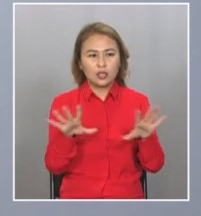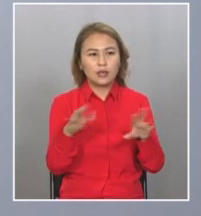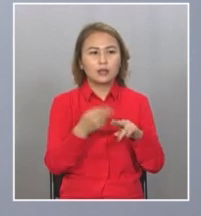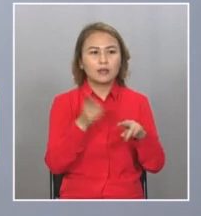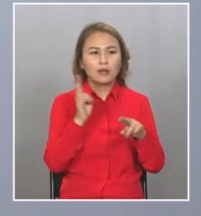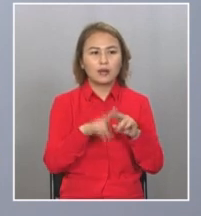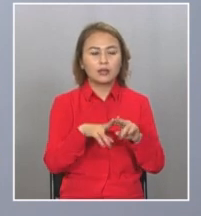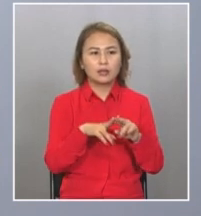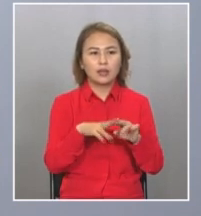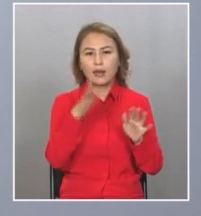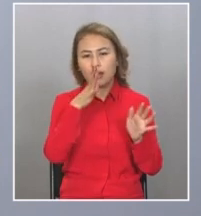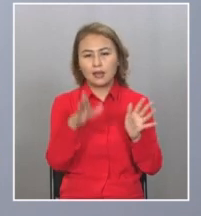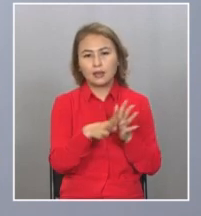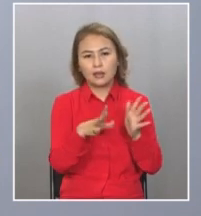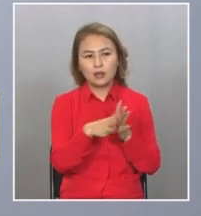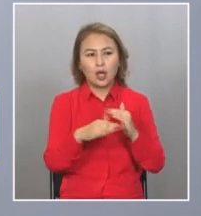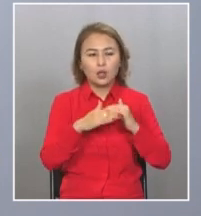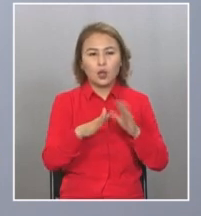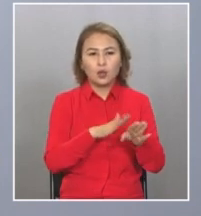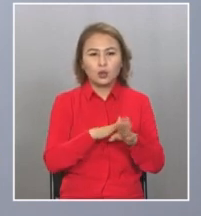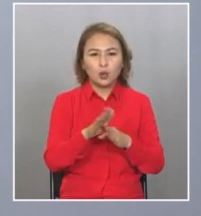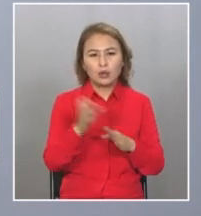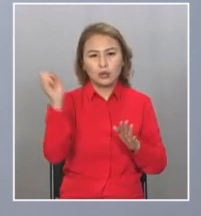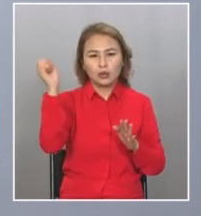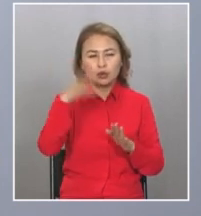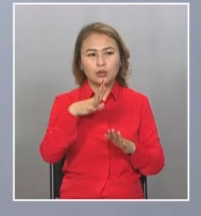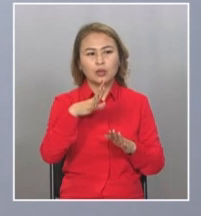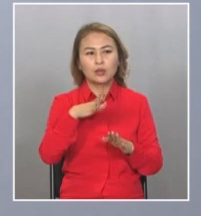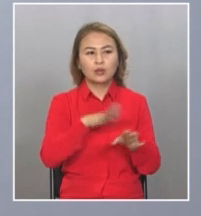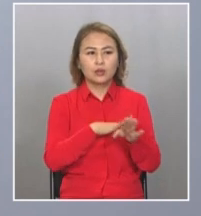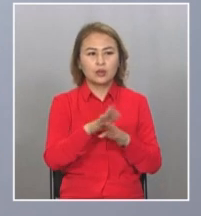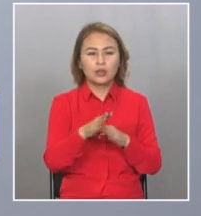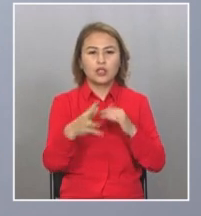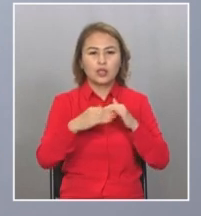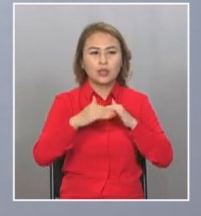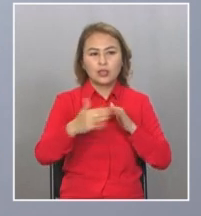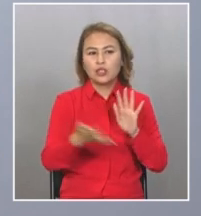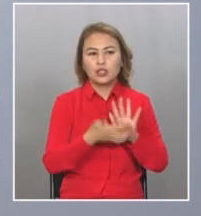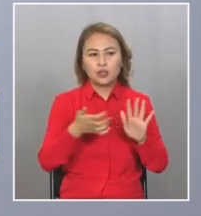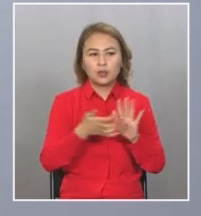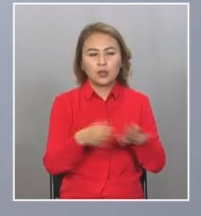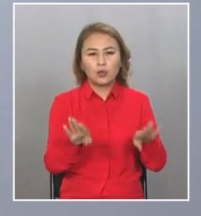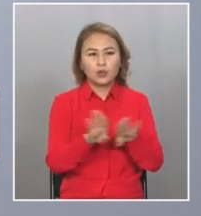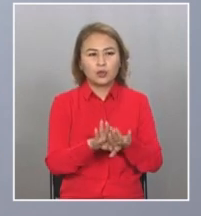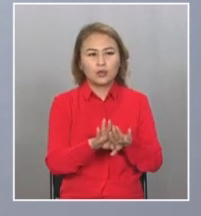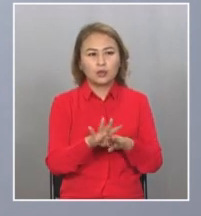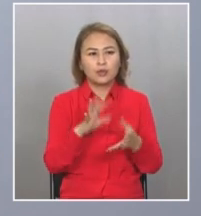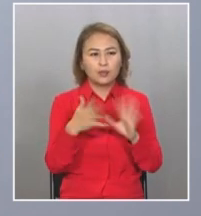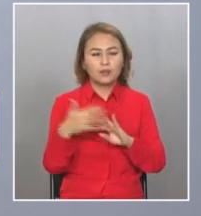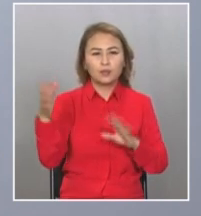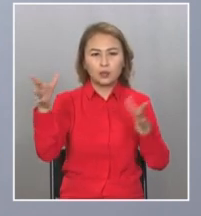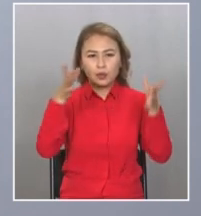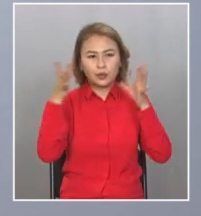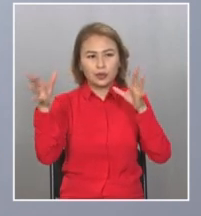Шашыранды радиацияда энергия толығымен күннің радиациясы толығымен жерге жетпейді. Оған кедергі келтіретін бұлттар болуы